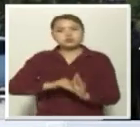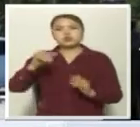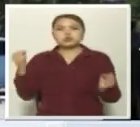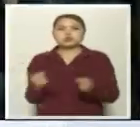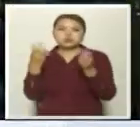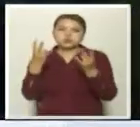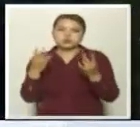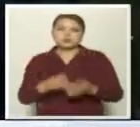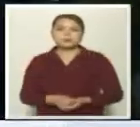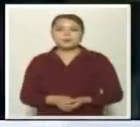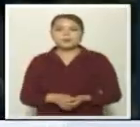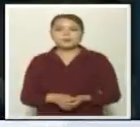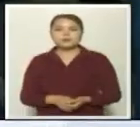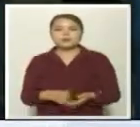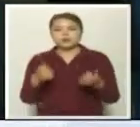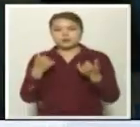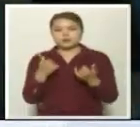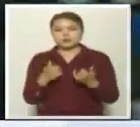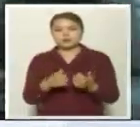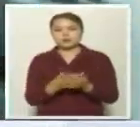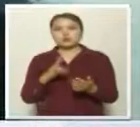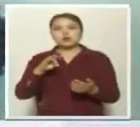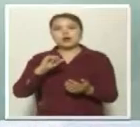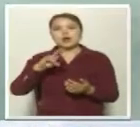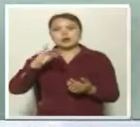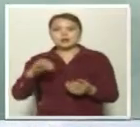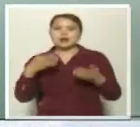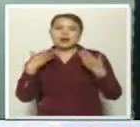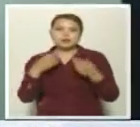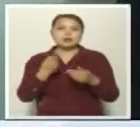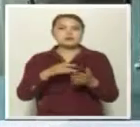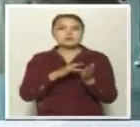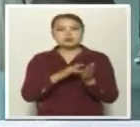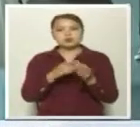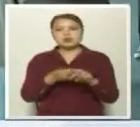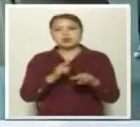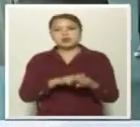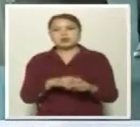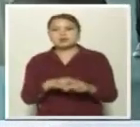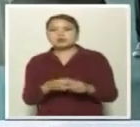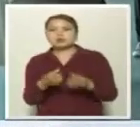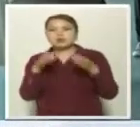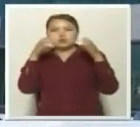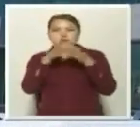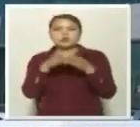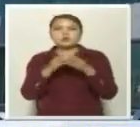поля. После небольшого перерыва Нуралы собирается вступить в национальную сборную. В рамках Лиги наций у